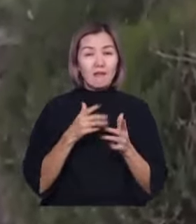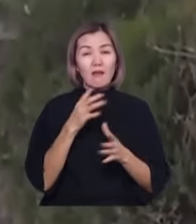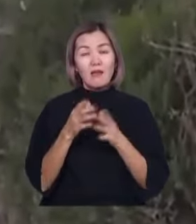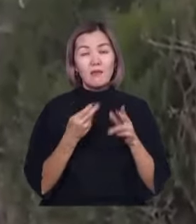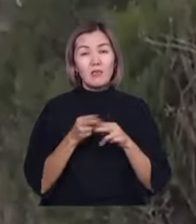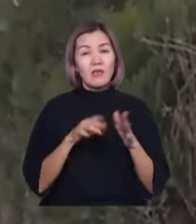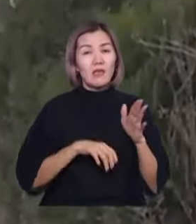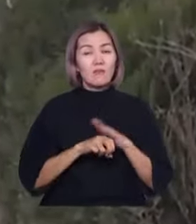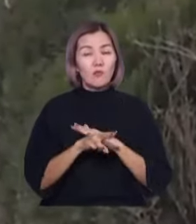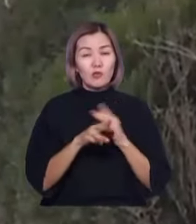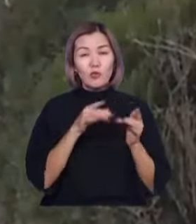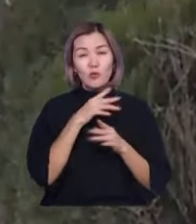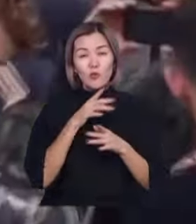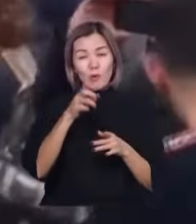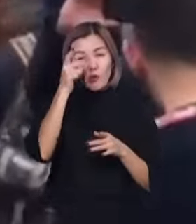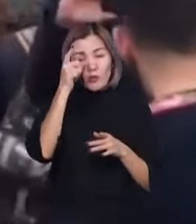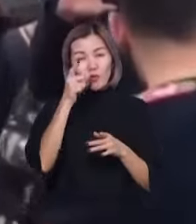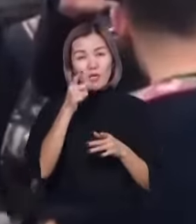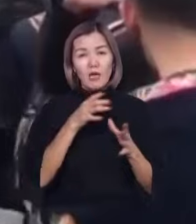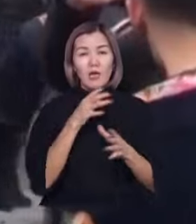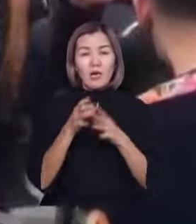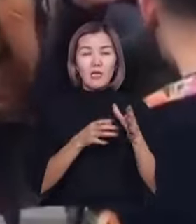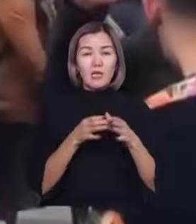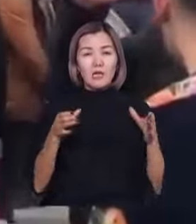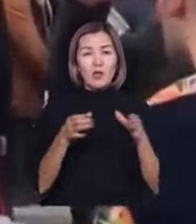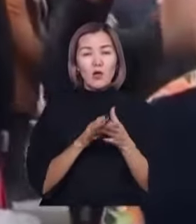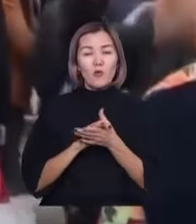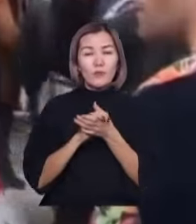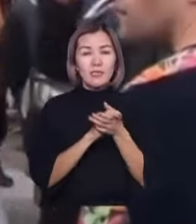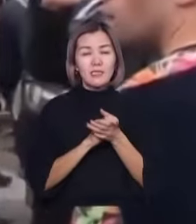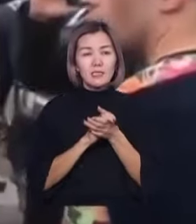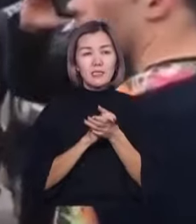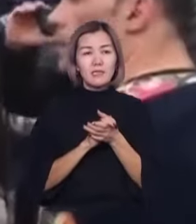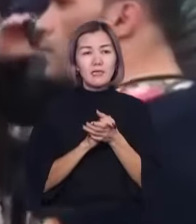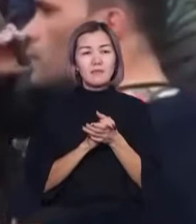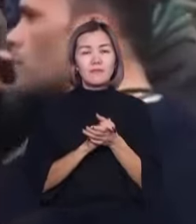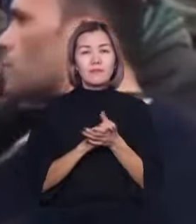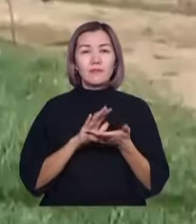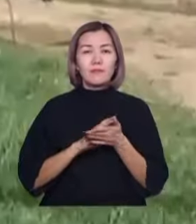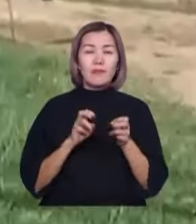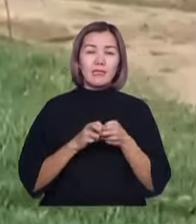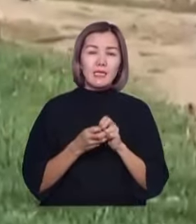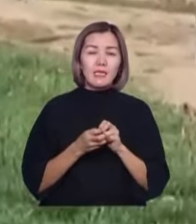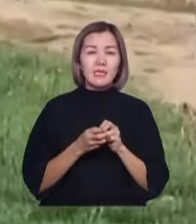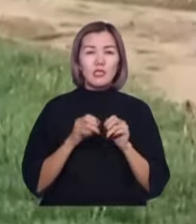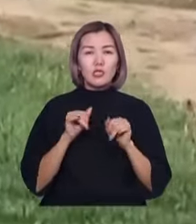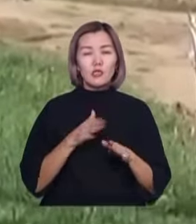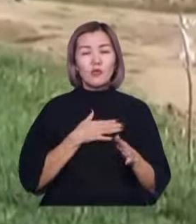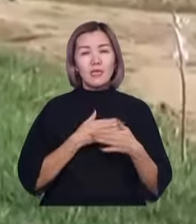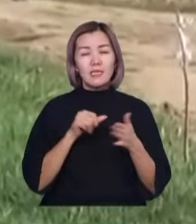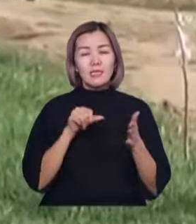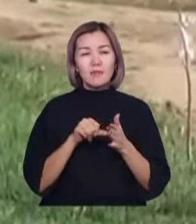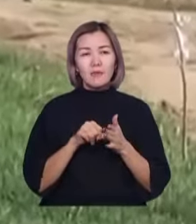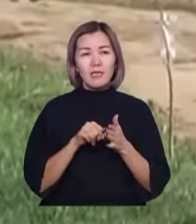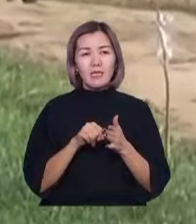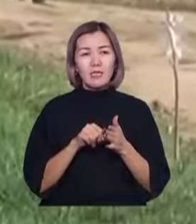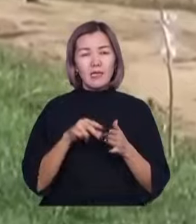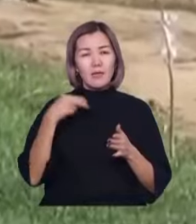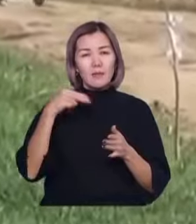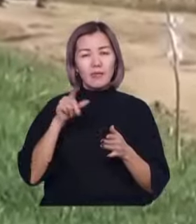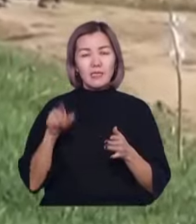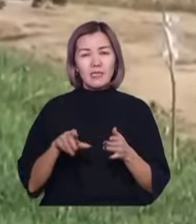босқын қабылдаған елдердің бірі ретінде халықаралық қауымдастықпен ынтымақтасып, мәселені шешуде белсенді атсалысып келеді. Режеп Тайып